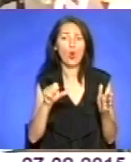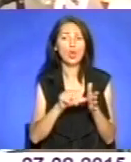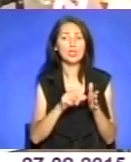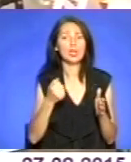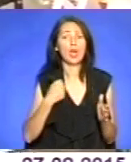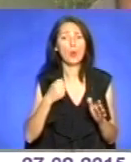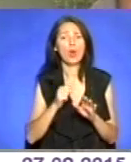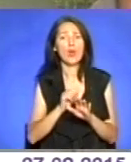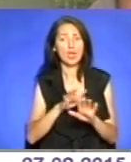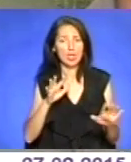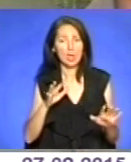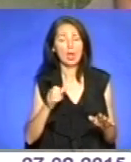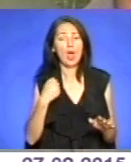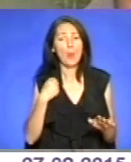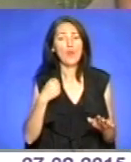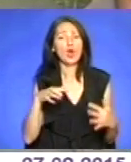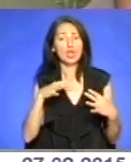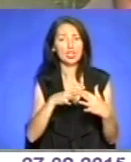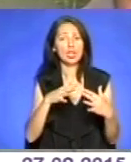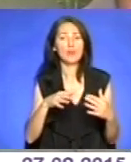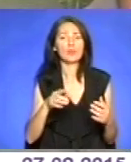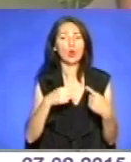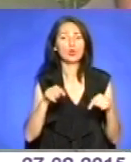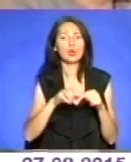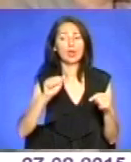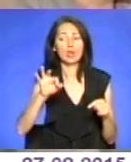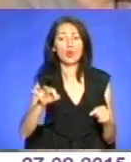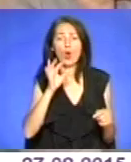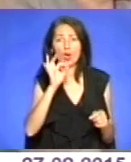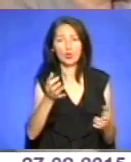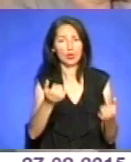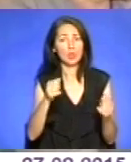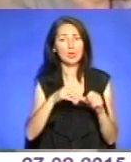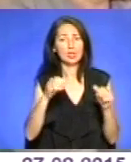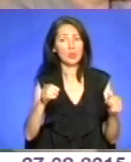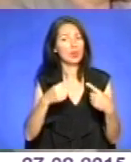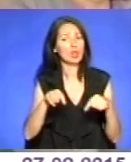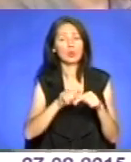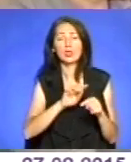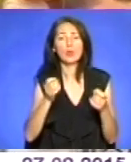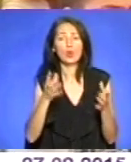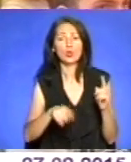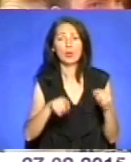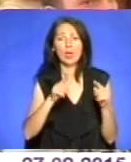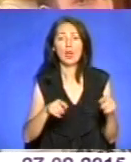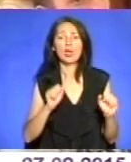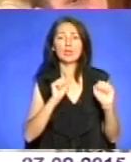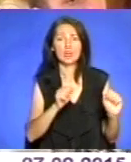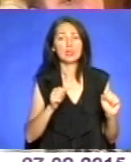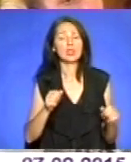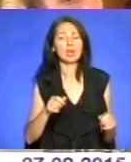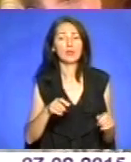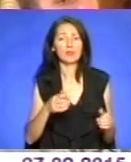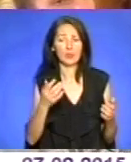зоні антитерористичної операції кажуть, що отримати земельну ділянку наразі непросто. Деяких захисників вітчизни вже кілька місяців